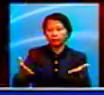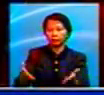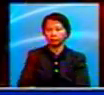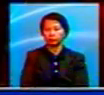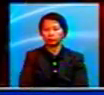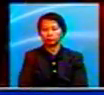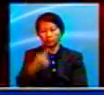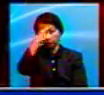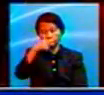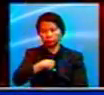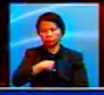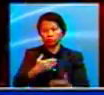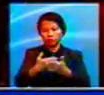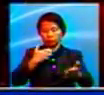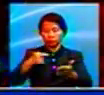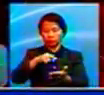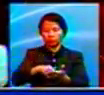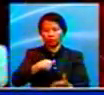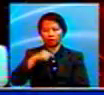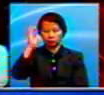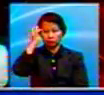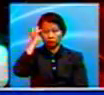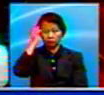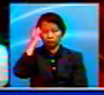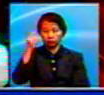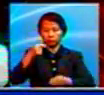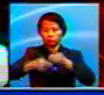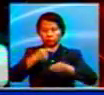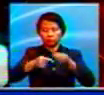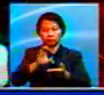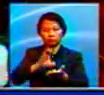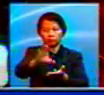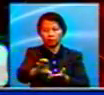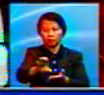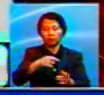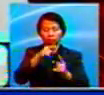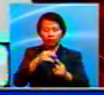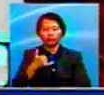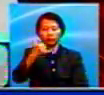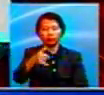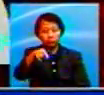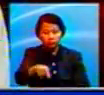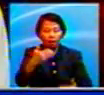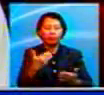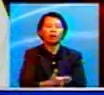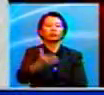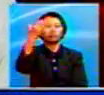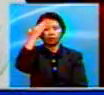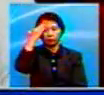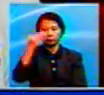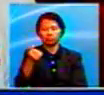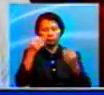pun sebelum ni saya tak tahu menentang pasal pelaburan ni. Bila saya mari sini saya tahulah.